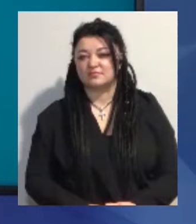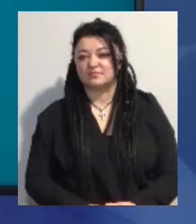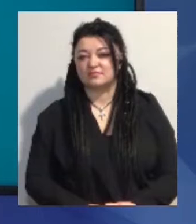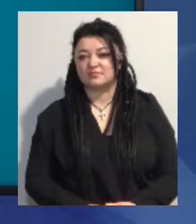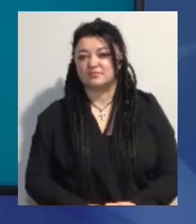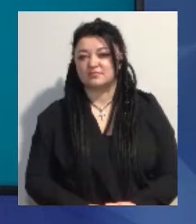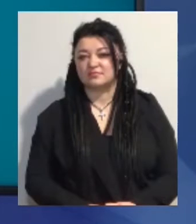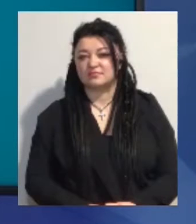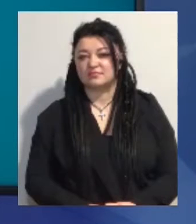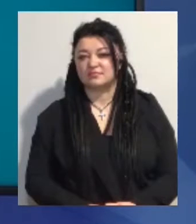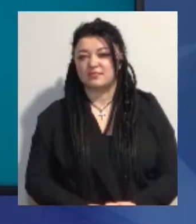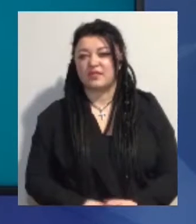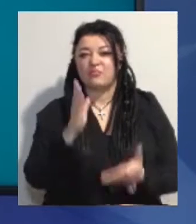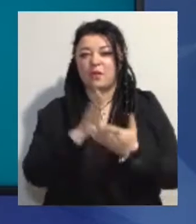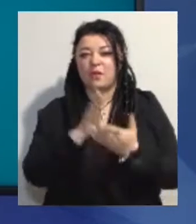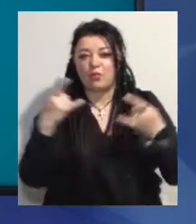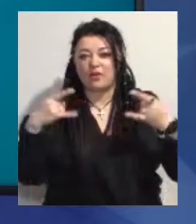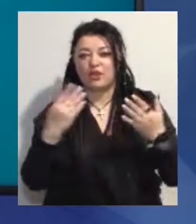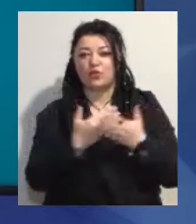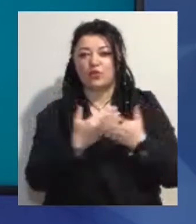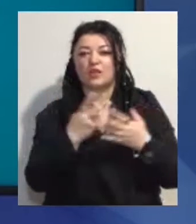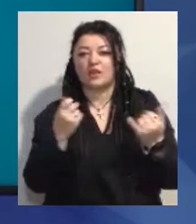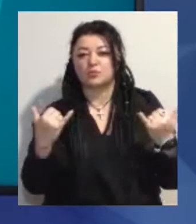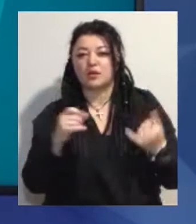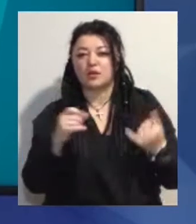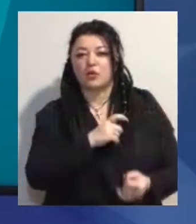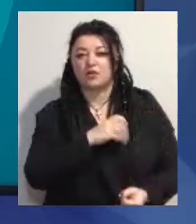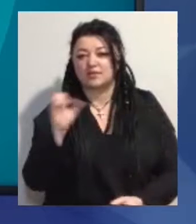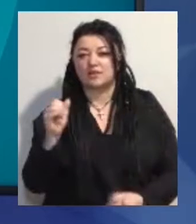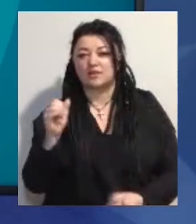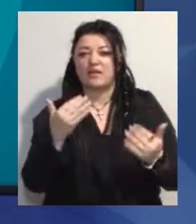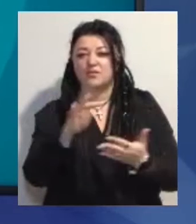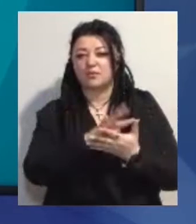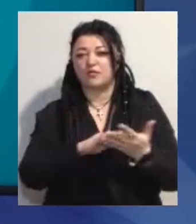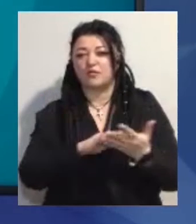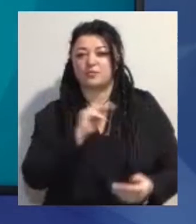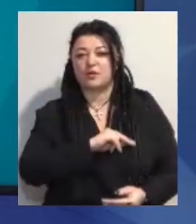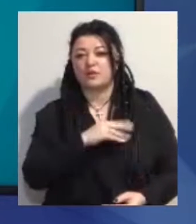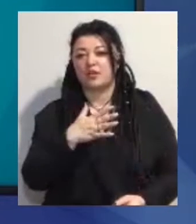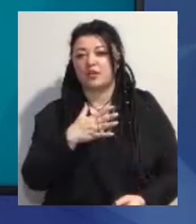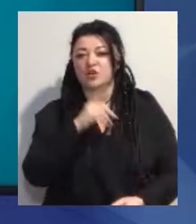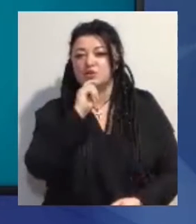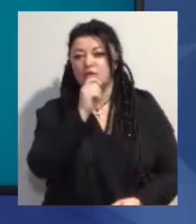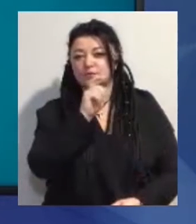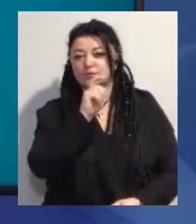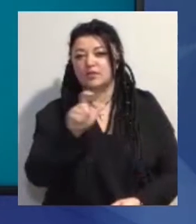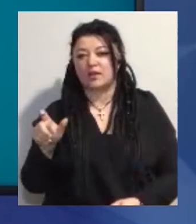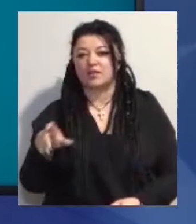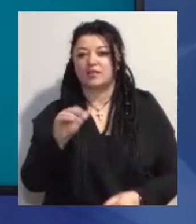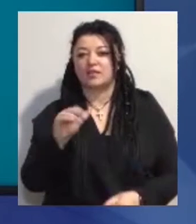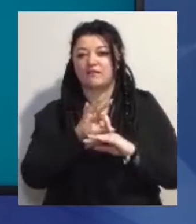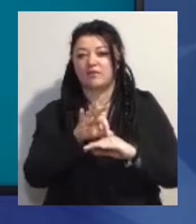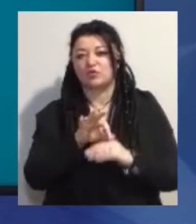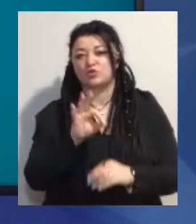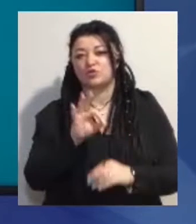В прямому ефірі новини на Суспільному Одеса. Для вас продовжують працювати наші кореспонденти та ведуча